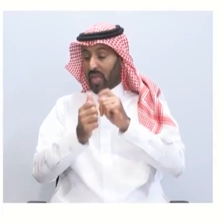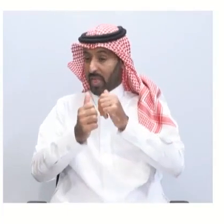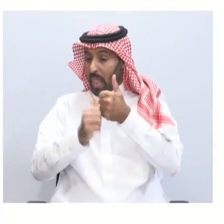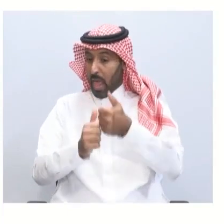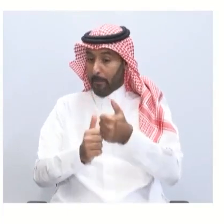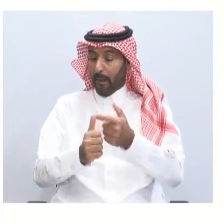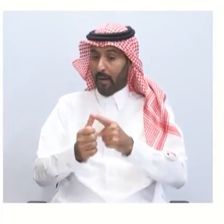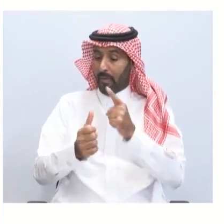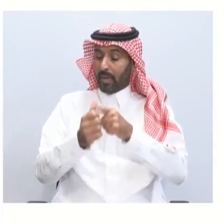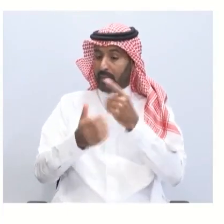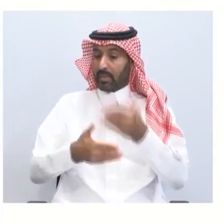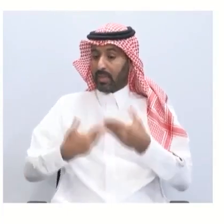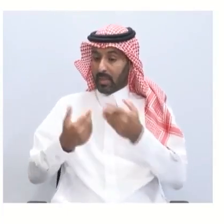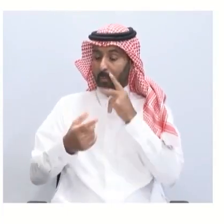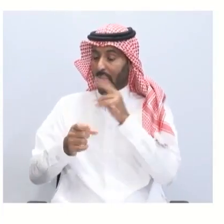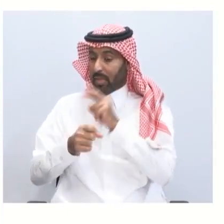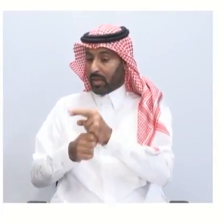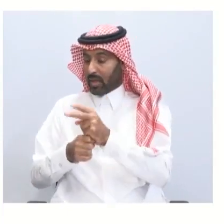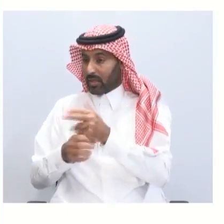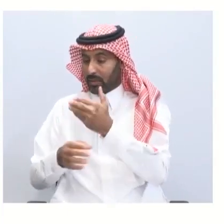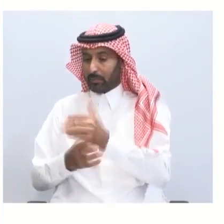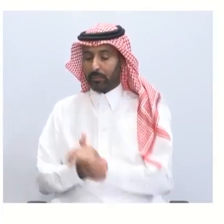باستخدام هذه الحيله